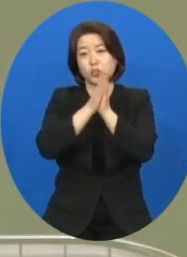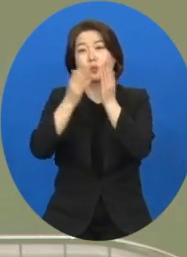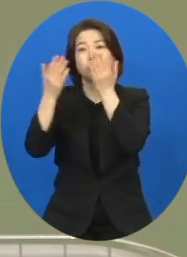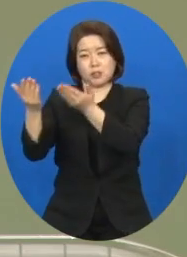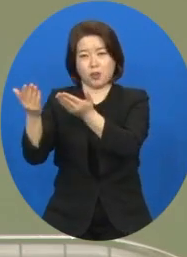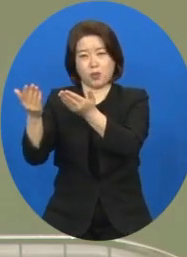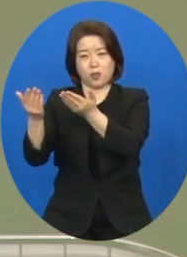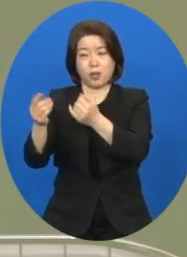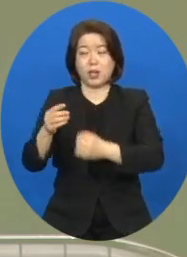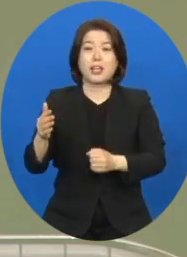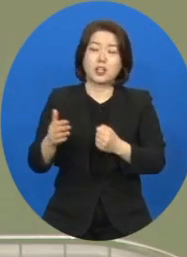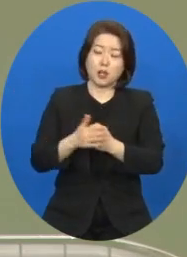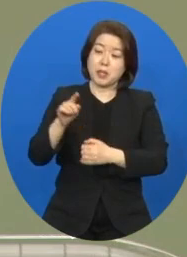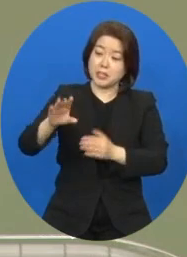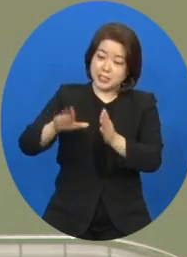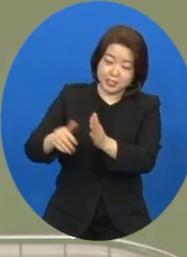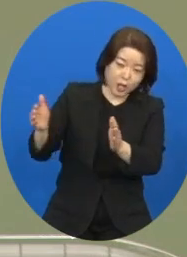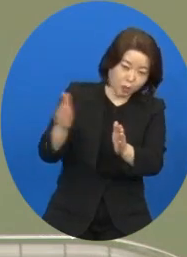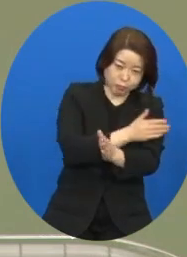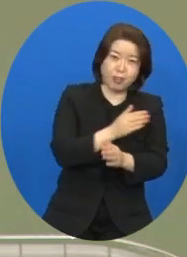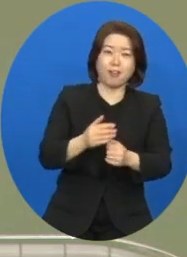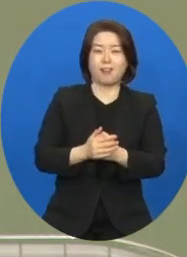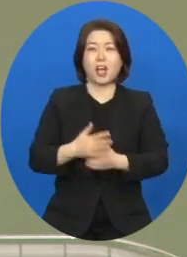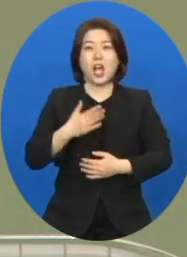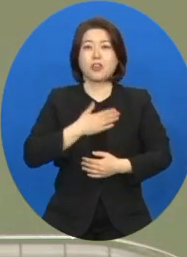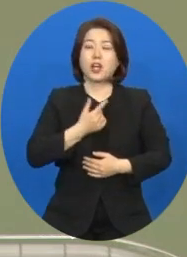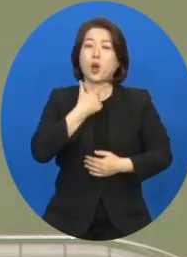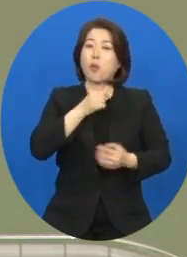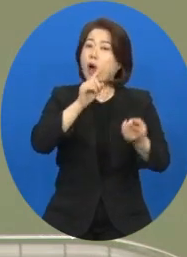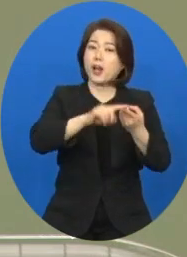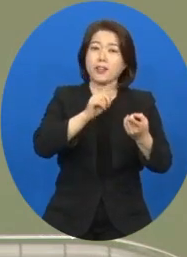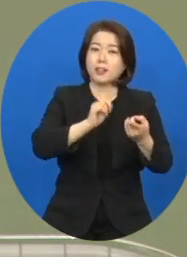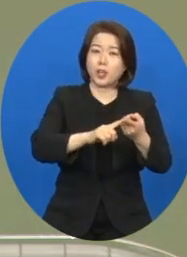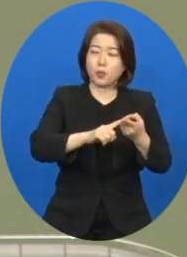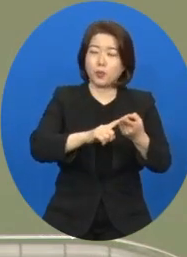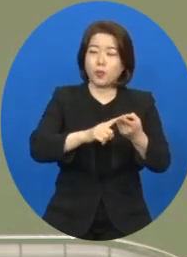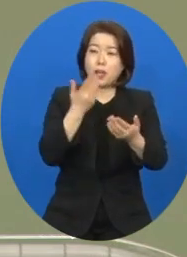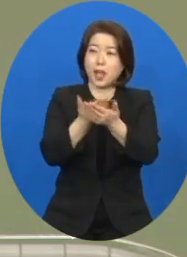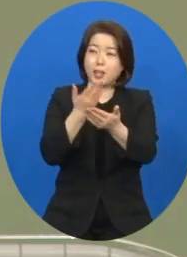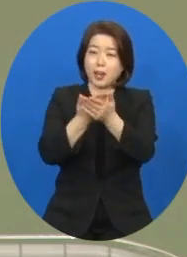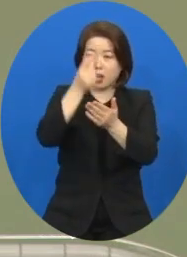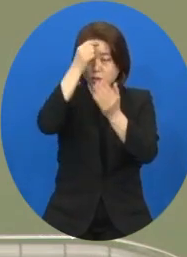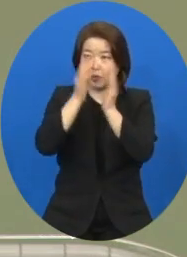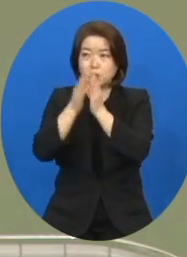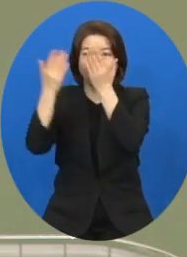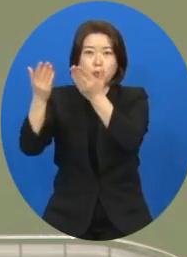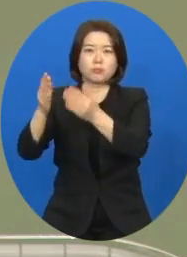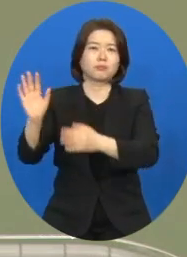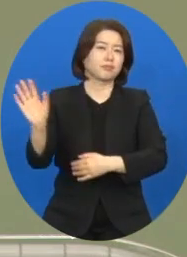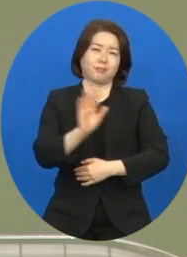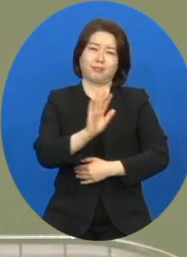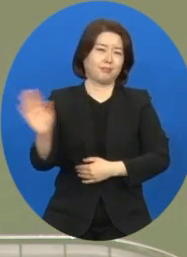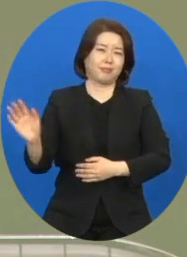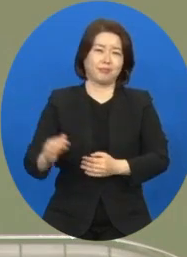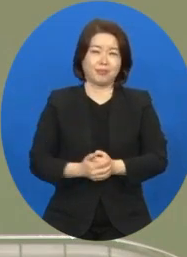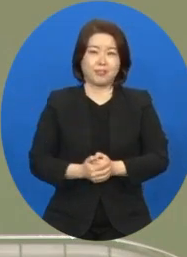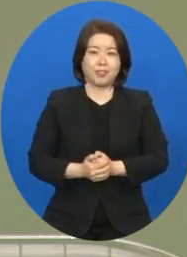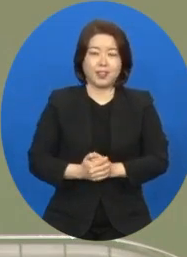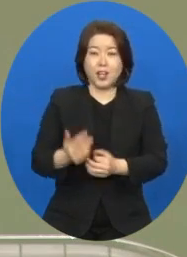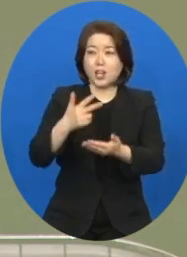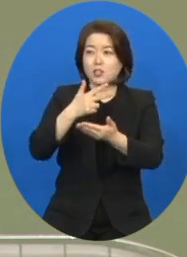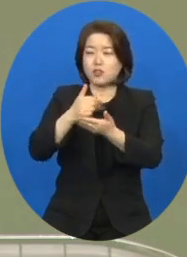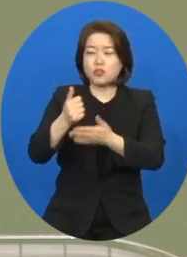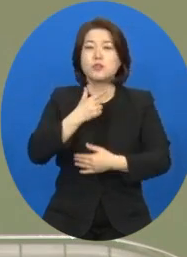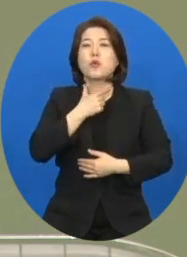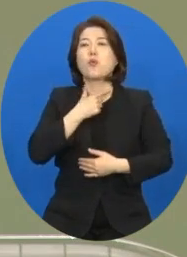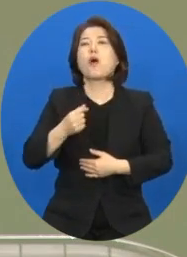그때부터 하나님께 제가 원하는 대로 되게 해달라는 기도를 포기했어요. 주님이